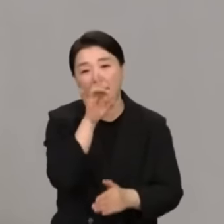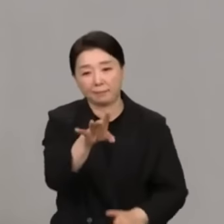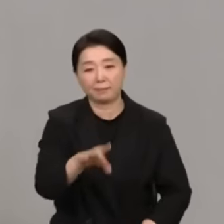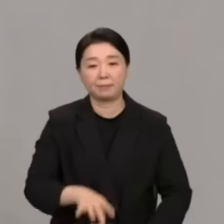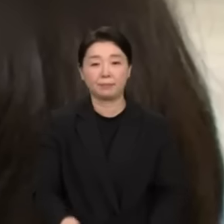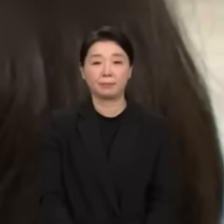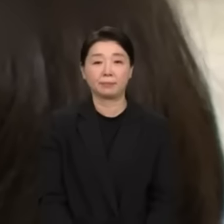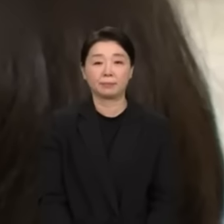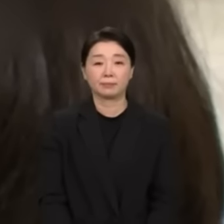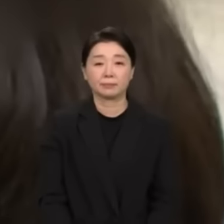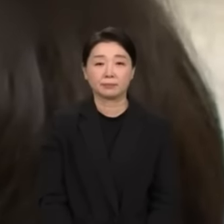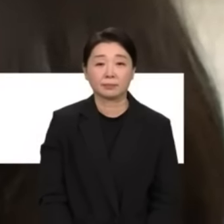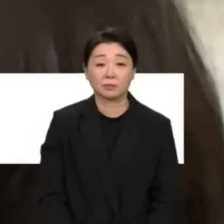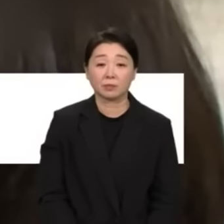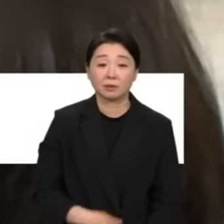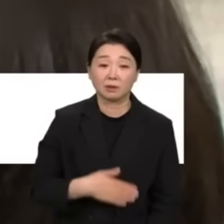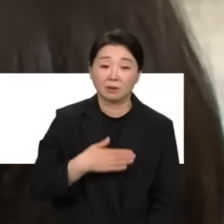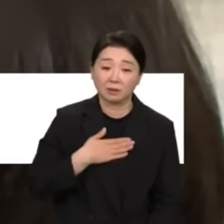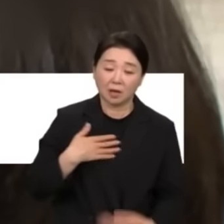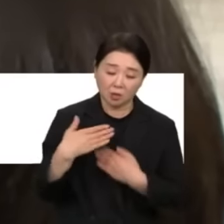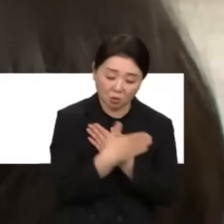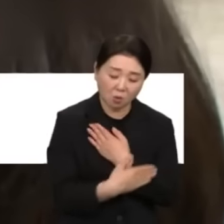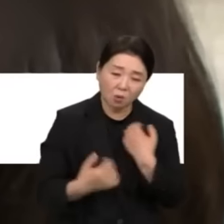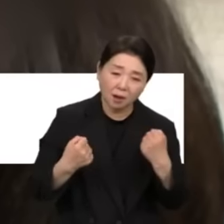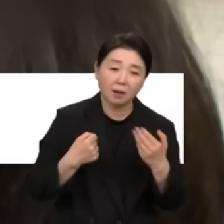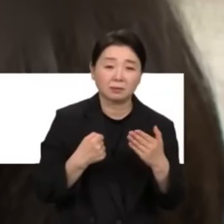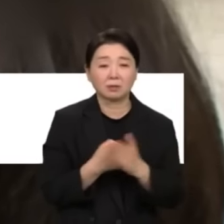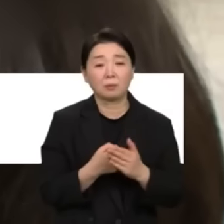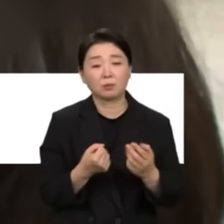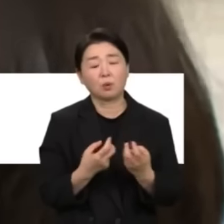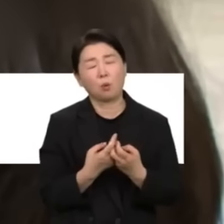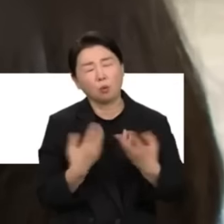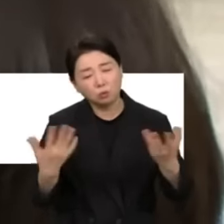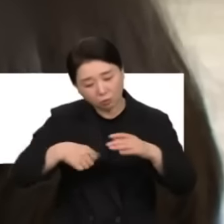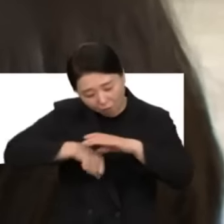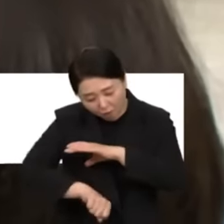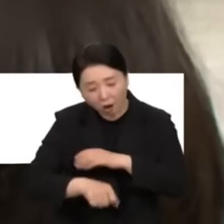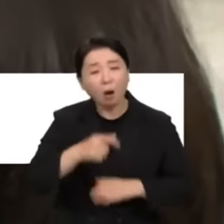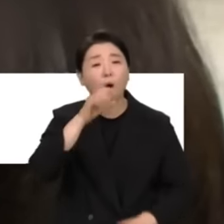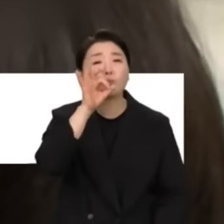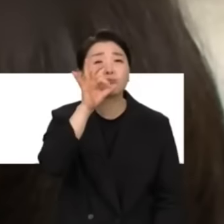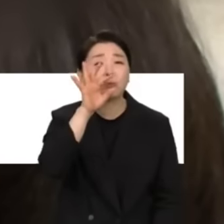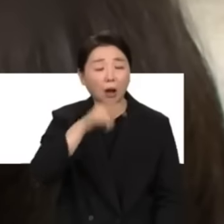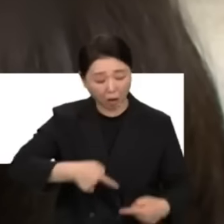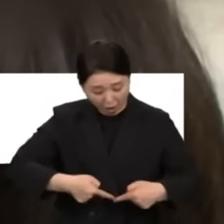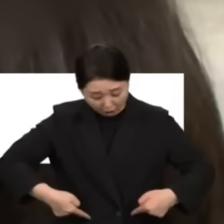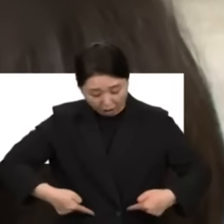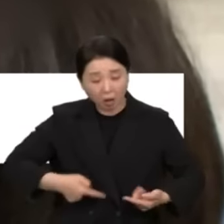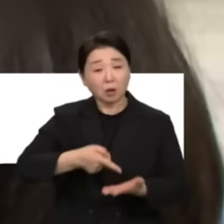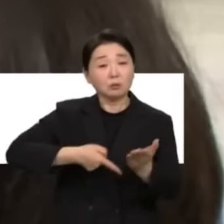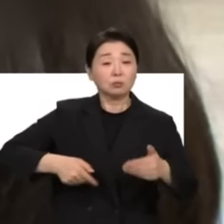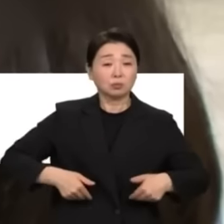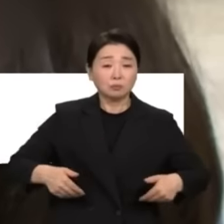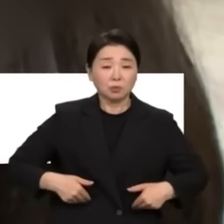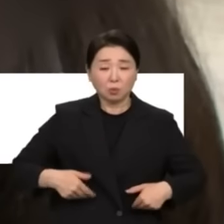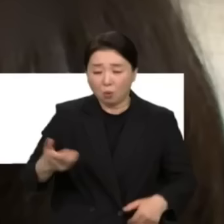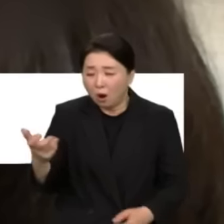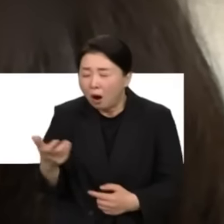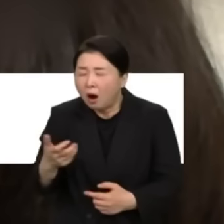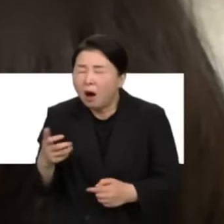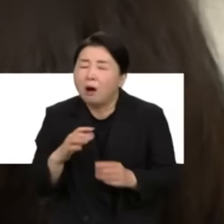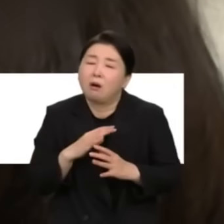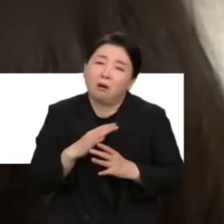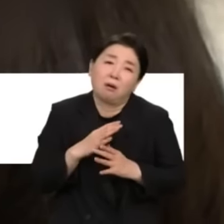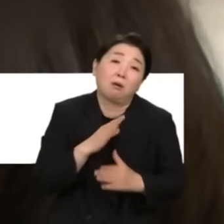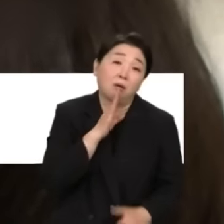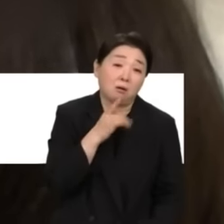확인됐습니다. 저는 건강 때문에 선택 제왕을 할 수밖에 없는 상황인데 통증에 대해서 막연하게 사실